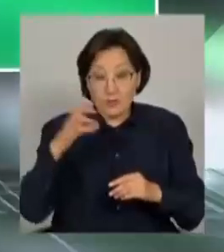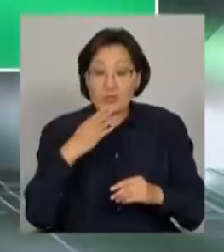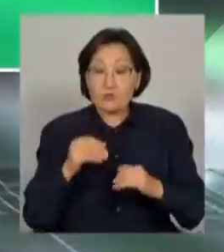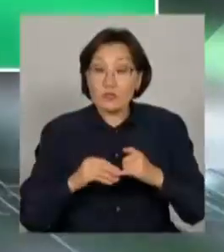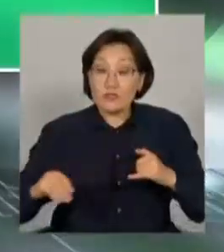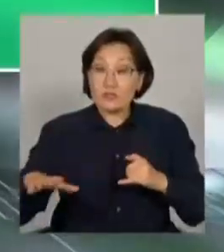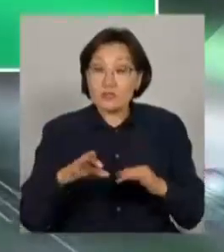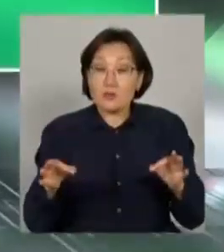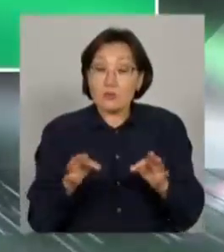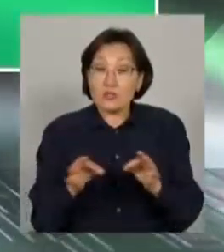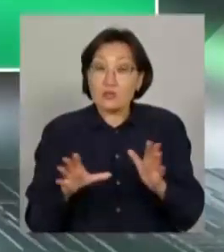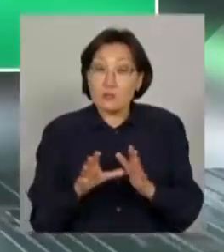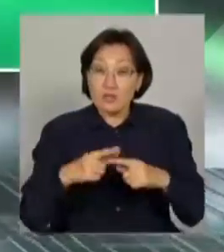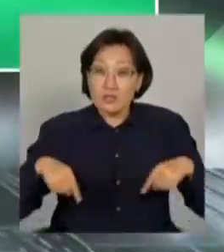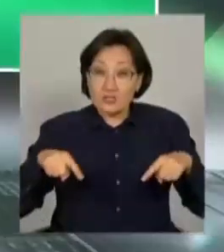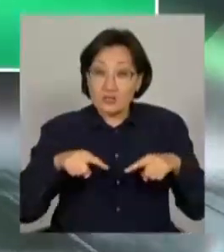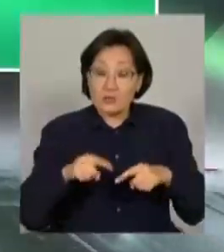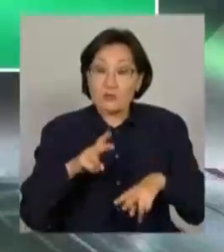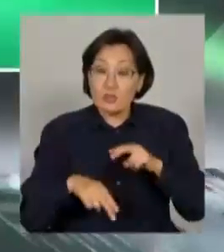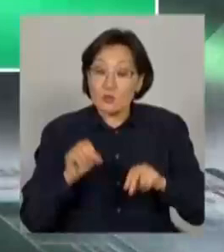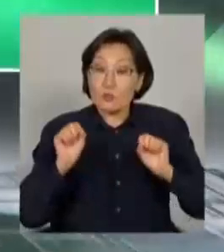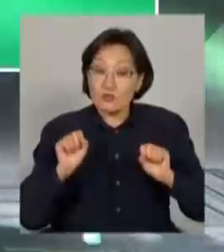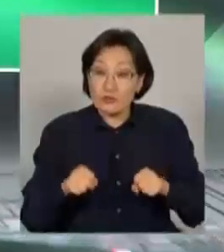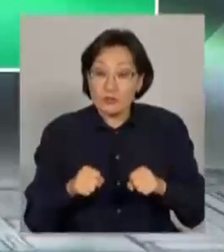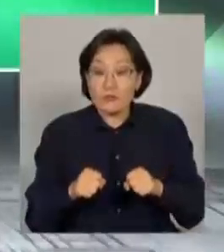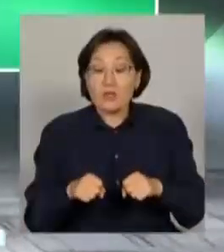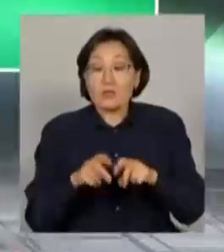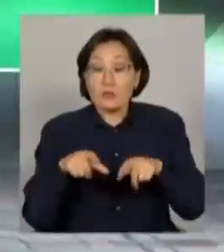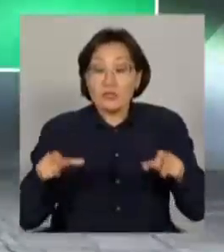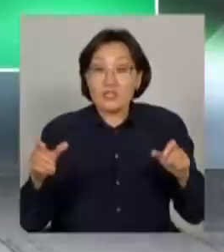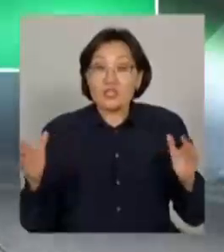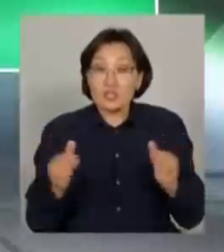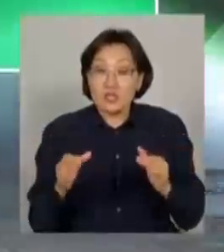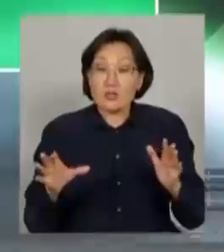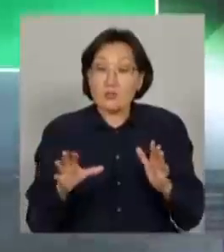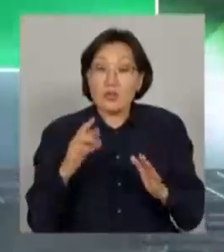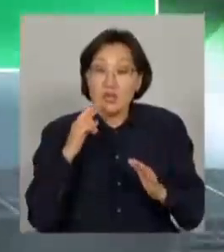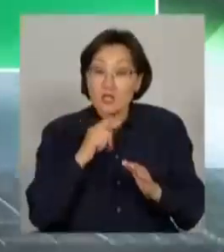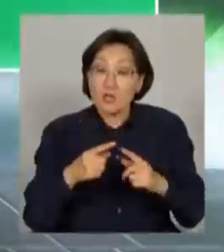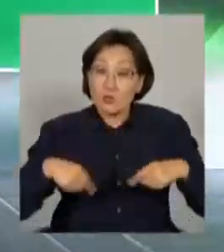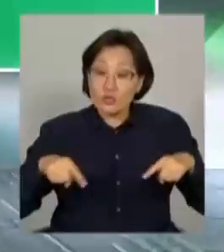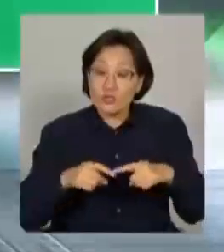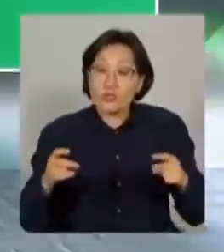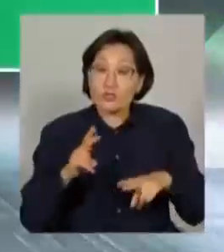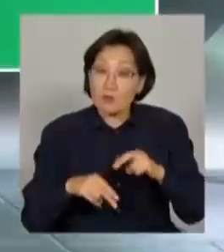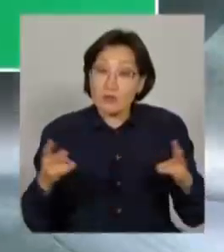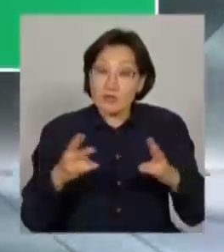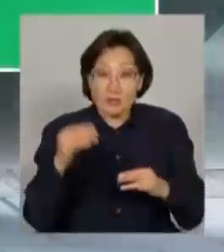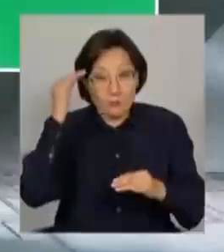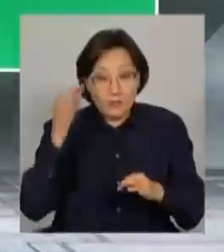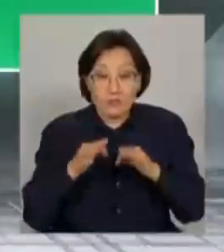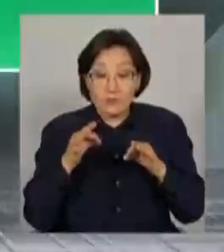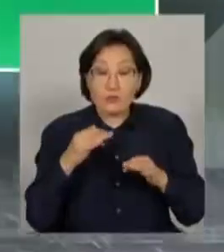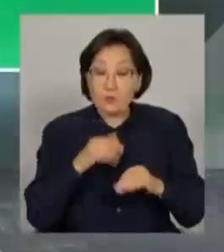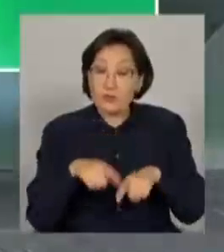жерімізде атом станциясын салуға әбден қақымыз бар. Кейбір сарапшылар шағын ядролық станциялар салу керек деген пікір айтады. Алайда көптеген